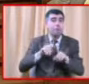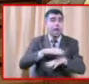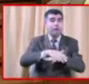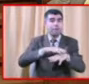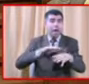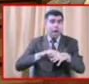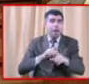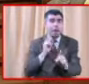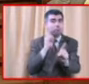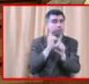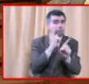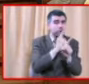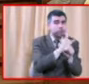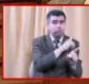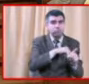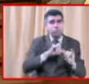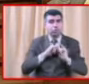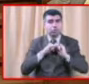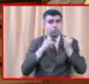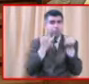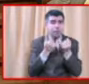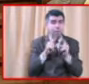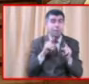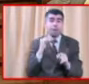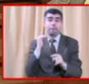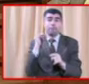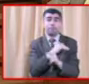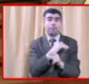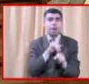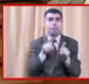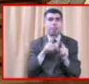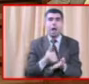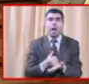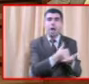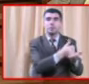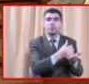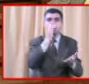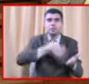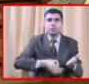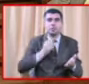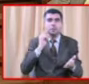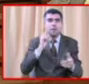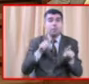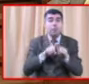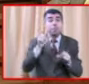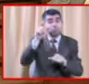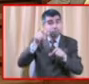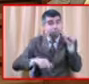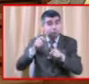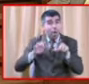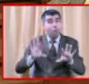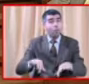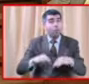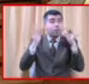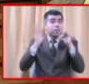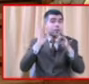هذا المجهود محدود. إذا كنطلبوا تدخل يعني على وجه الاستعجال لإنقاذ ما يمكن إنقاذه، لأن هناك يعني متضررين يعني